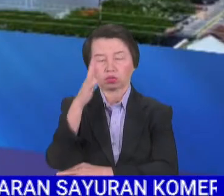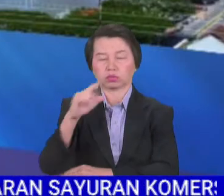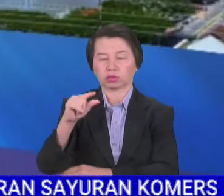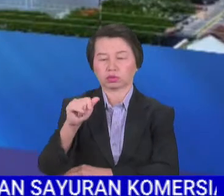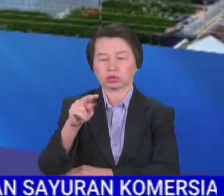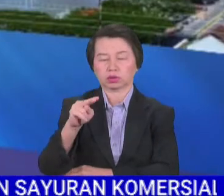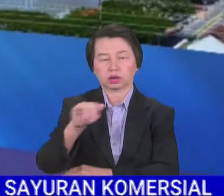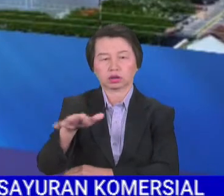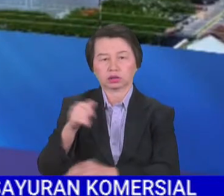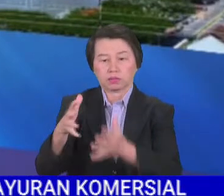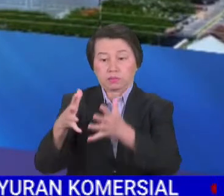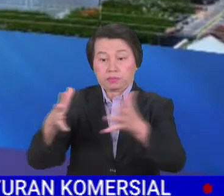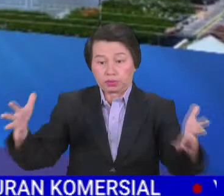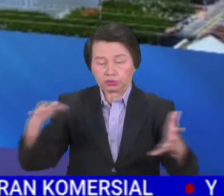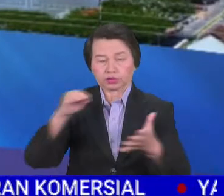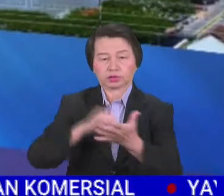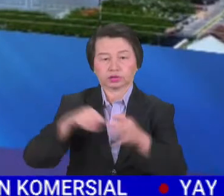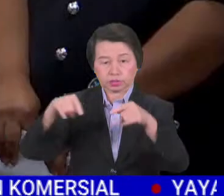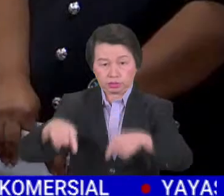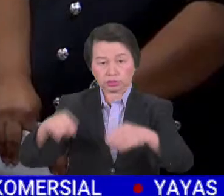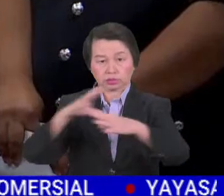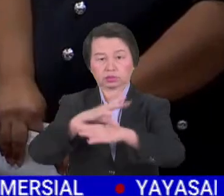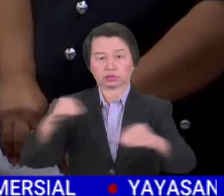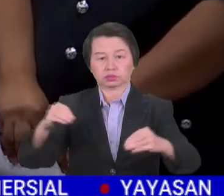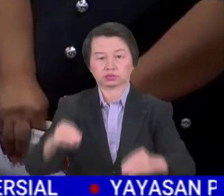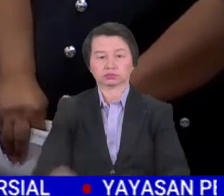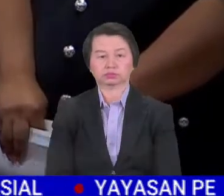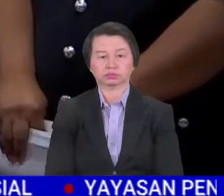terbesar di negeri ini.